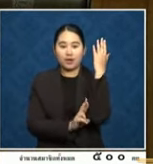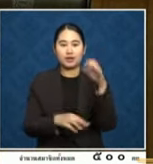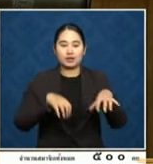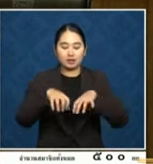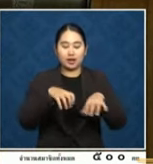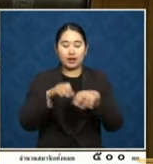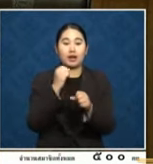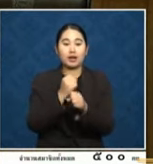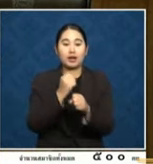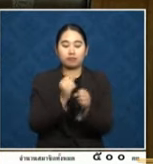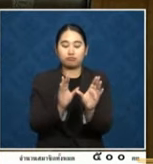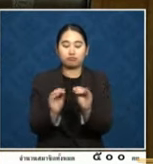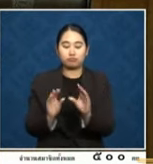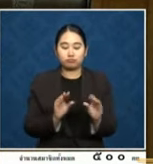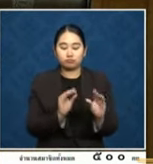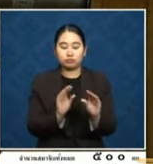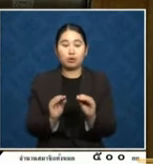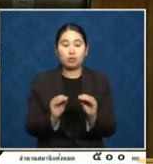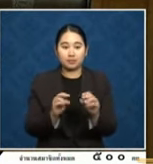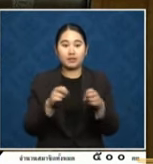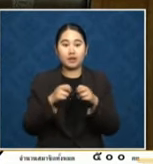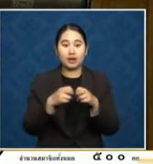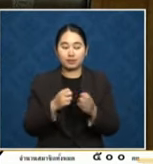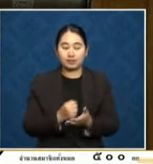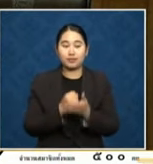ดทำเสวนาเพื่อหาทางออกแก่ตัวแทน